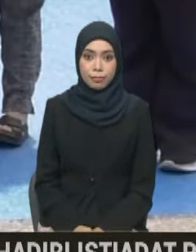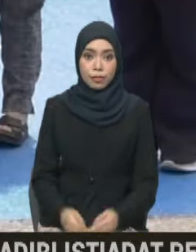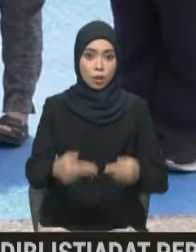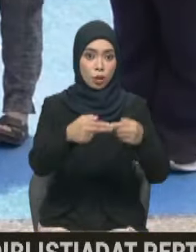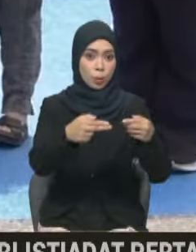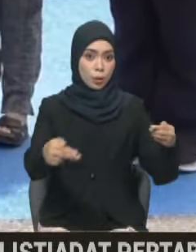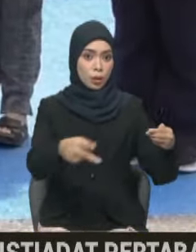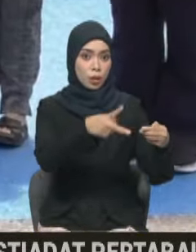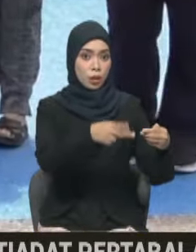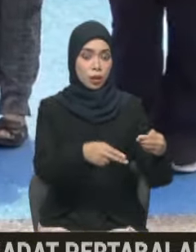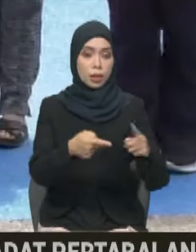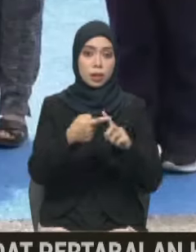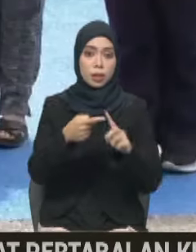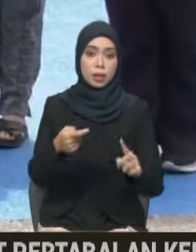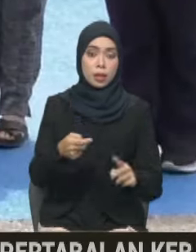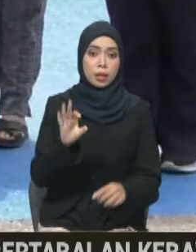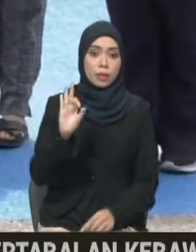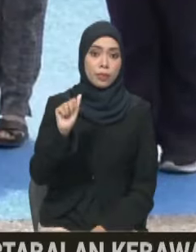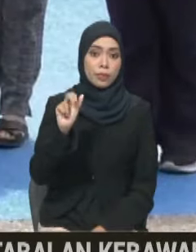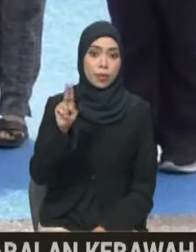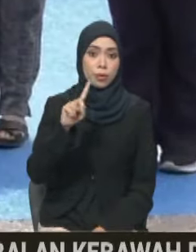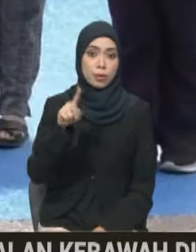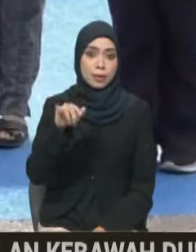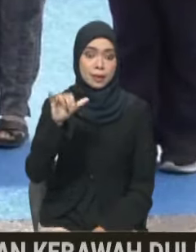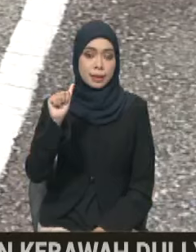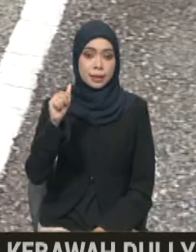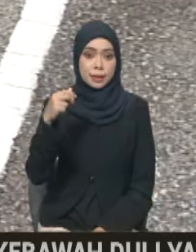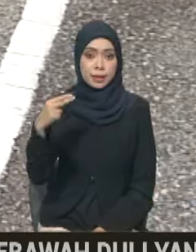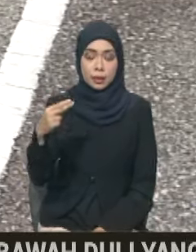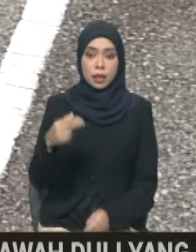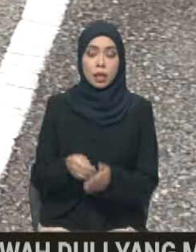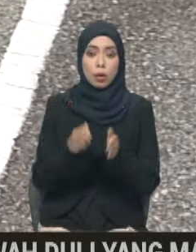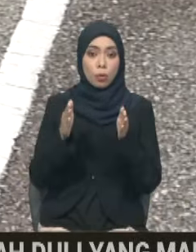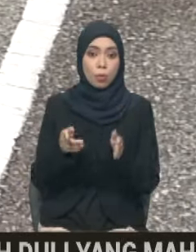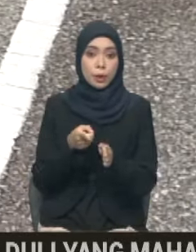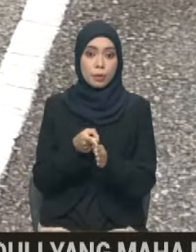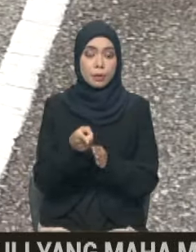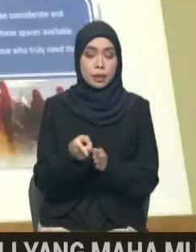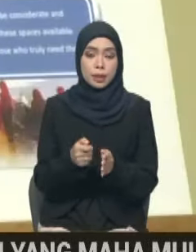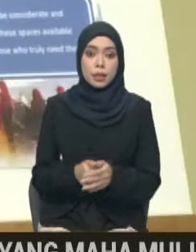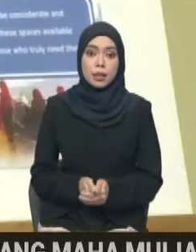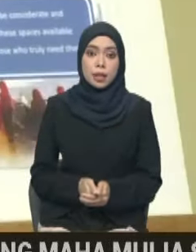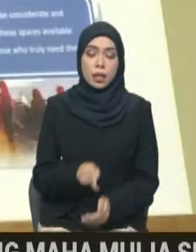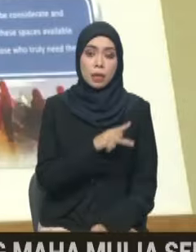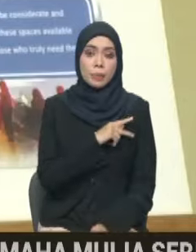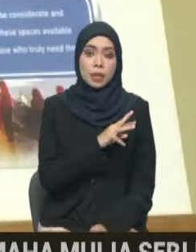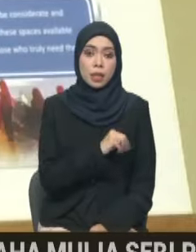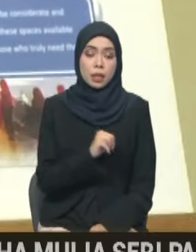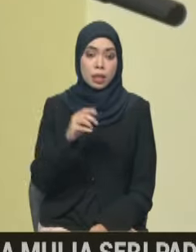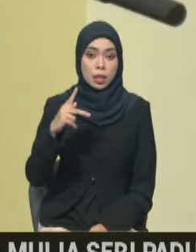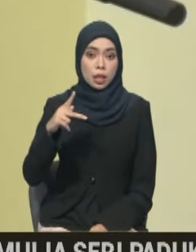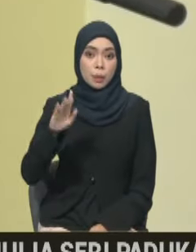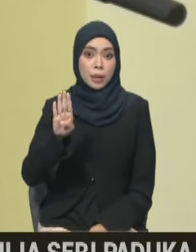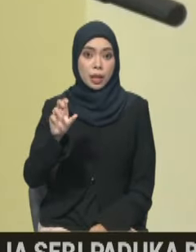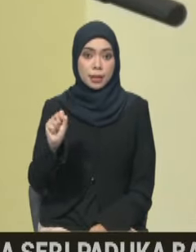Pelancarannya disempurnakan oleh Dayang Fauziah binti Haji Muhammad Saleh, pemangku pengarah pembangunan masyarakat Kementerian Kebudayaan, Belia dan